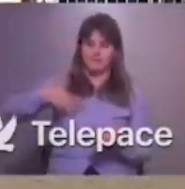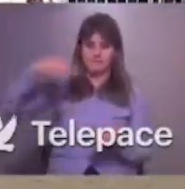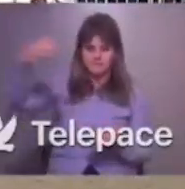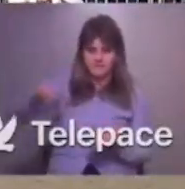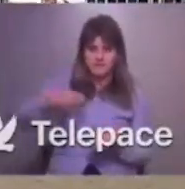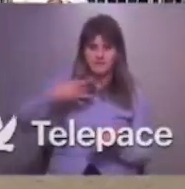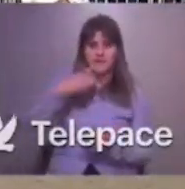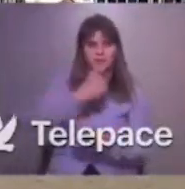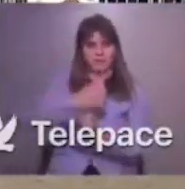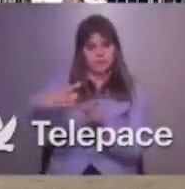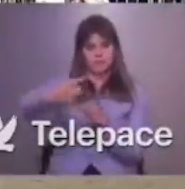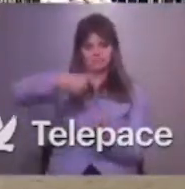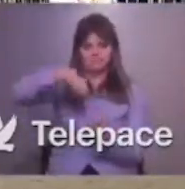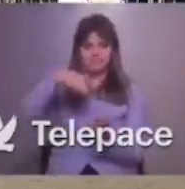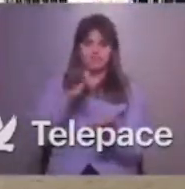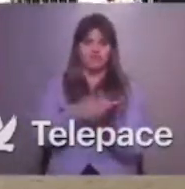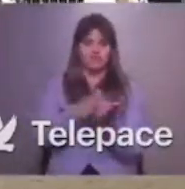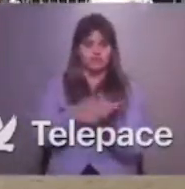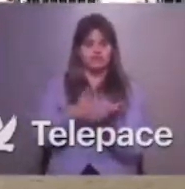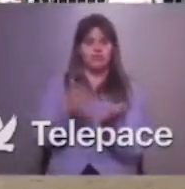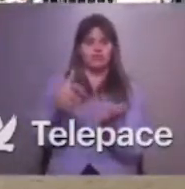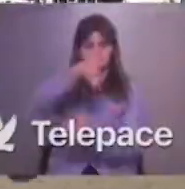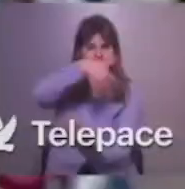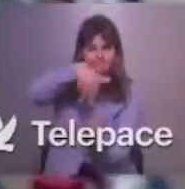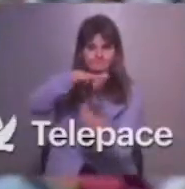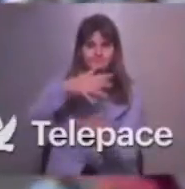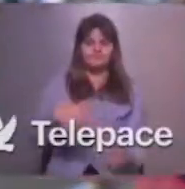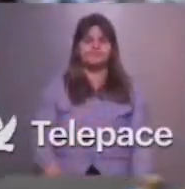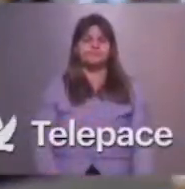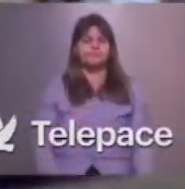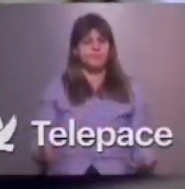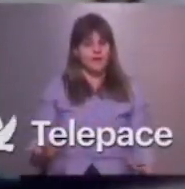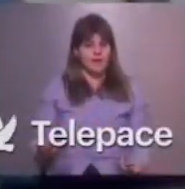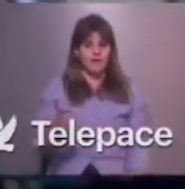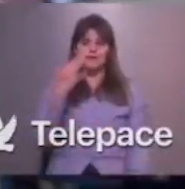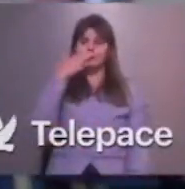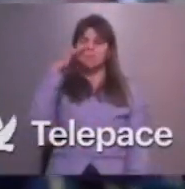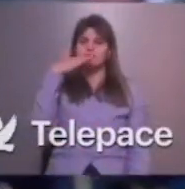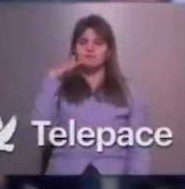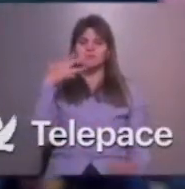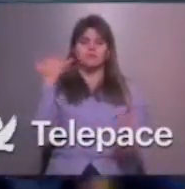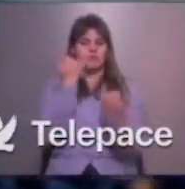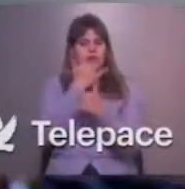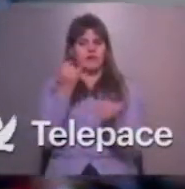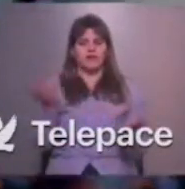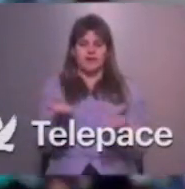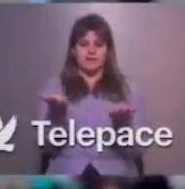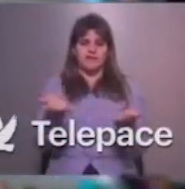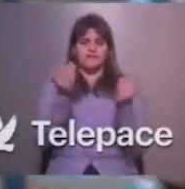somos testemunhas no meio do mundo. Cantemos com alegria.